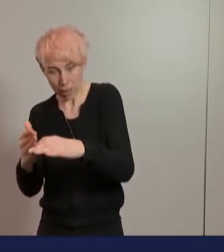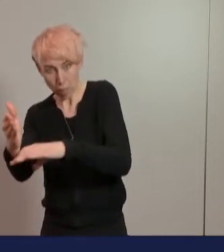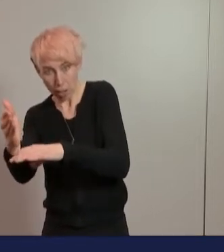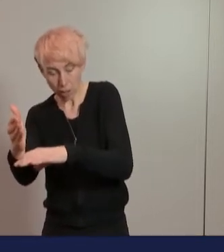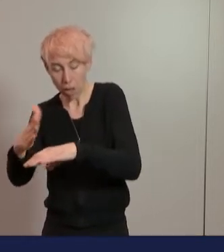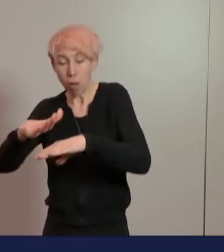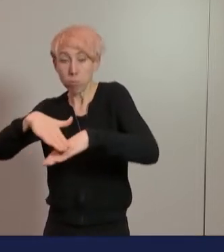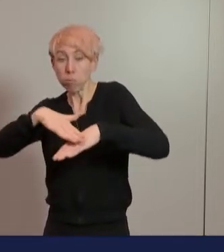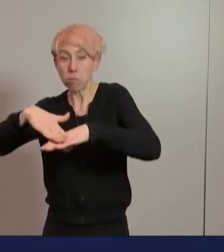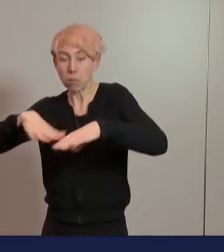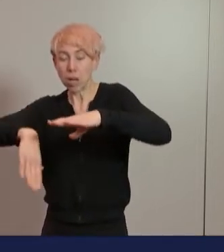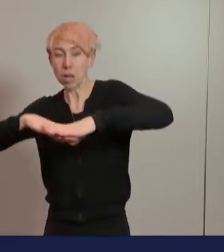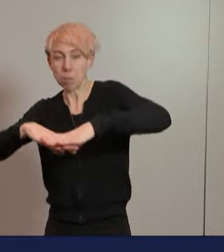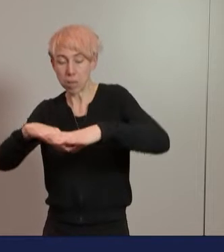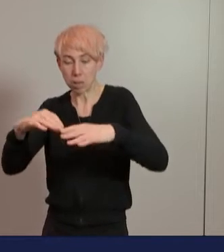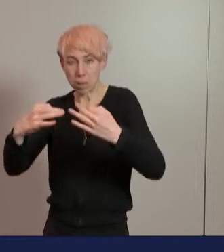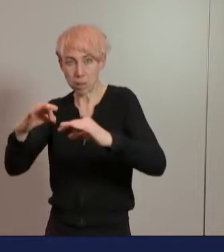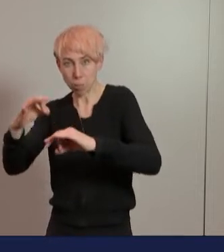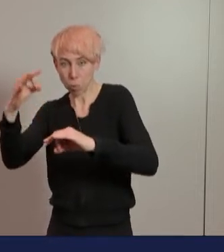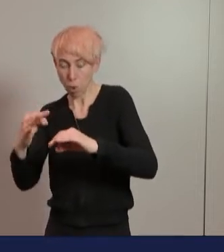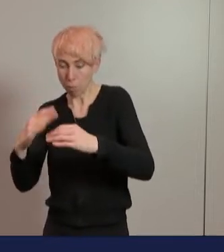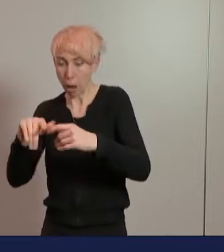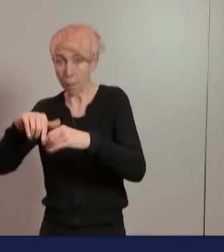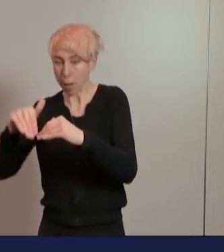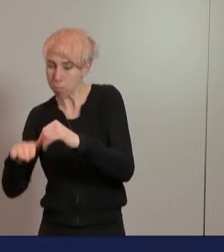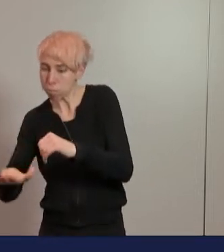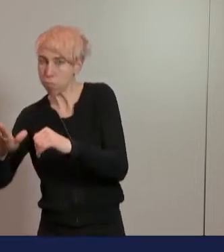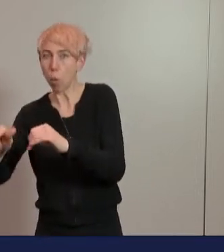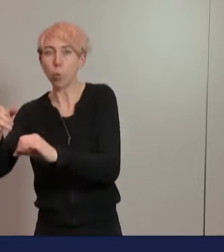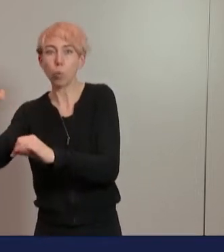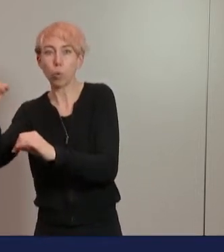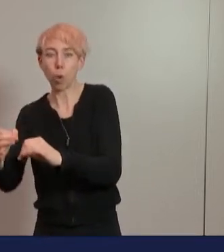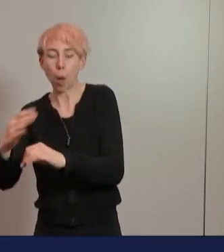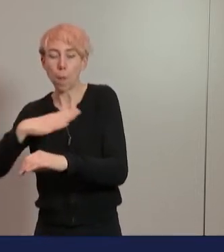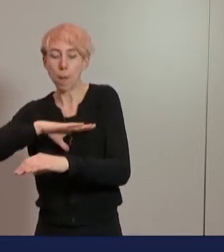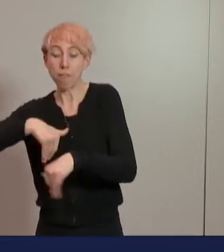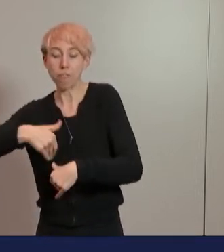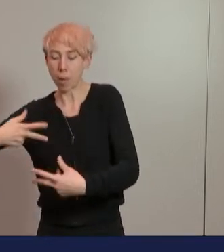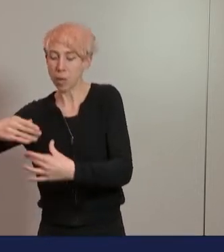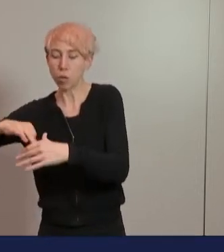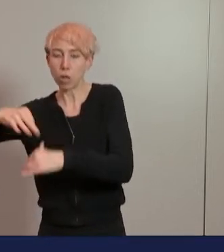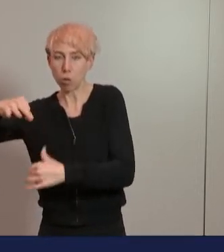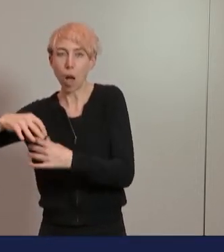des 10% et amorcerait une remontée vers l'objectif des 11% grâce à une évolution positive en fin de mandat.